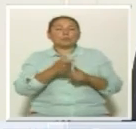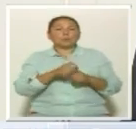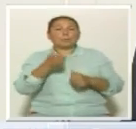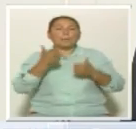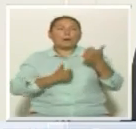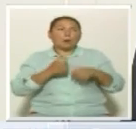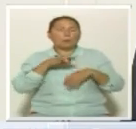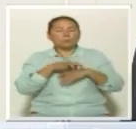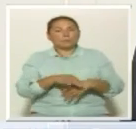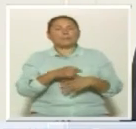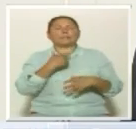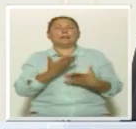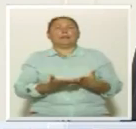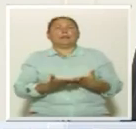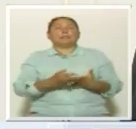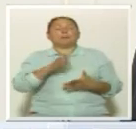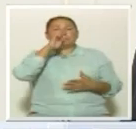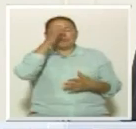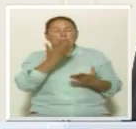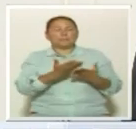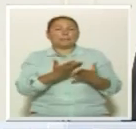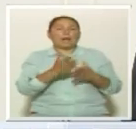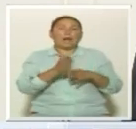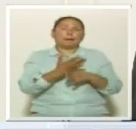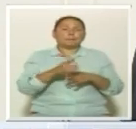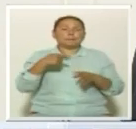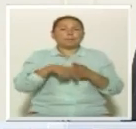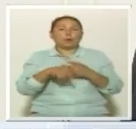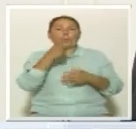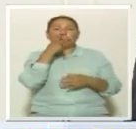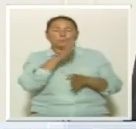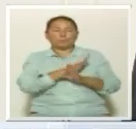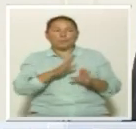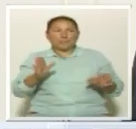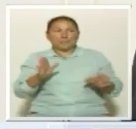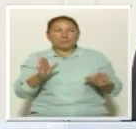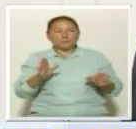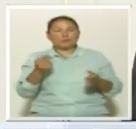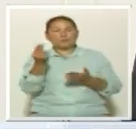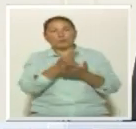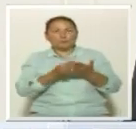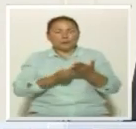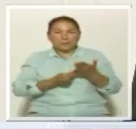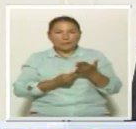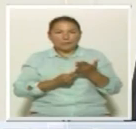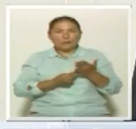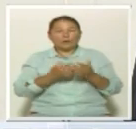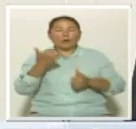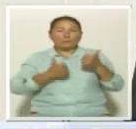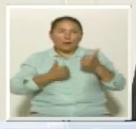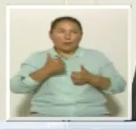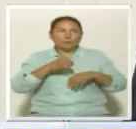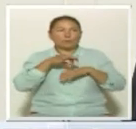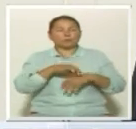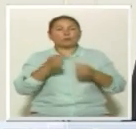байқауы, соның ішінде мемлекеттік қызметшілердің арасындағы көрме, сурет салу байқаулары, соның